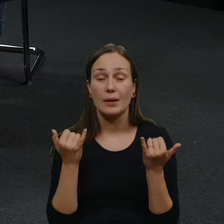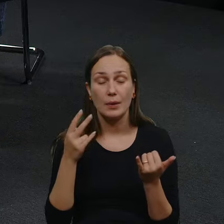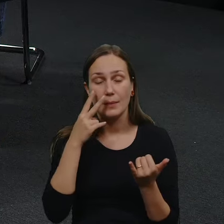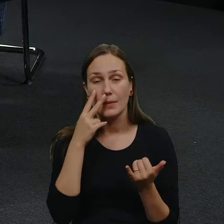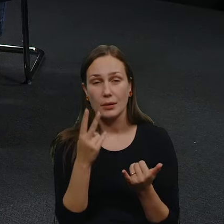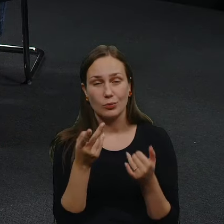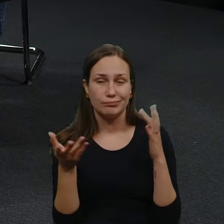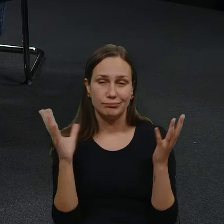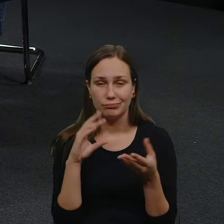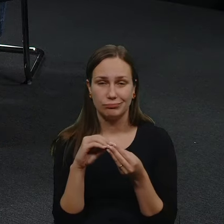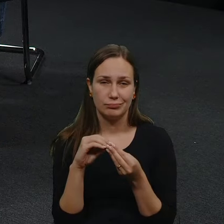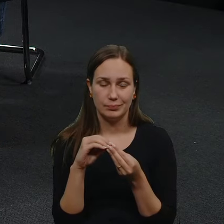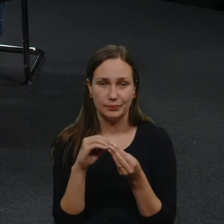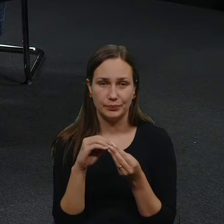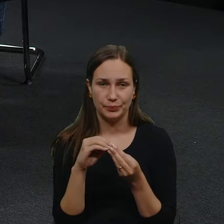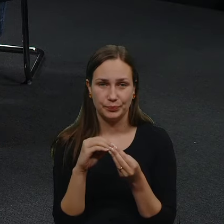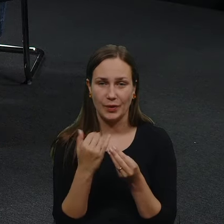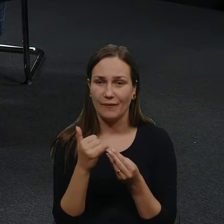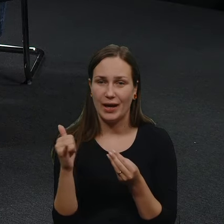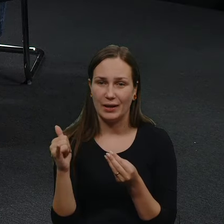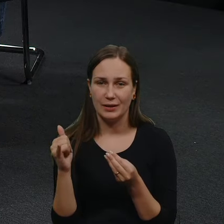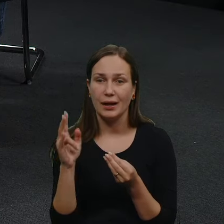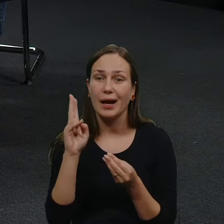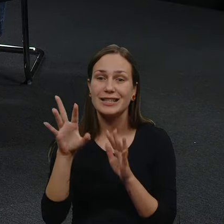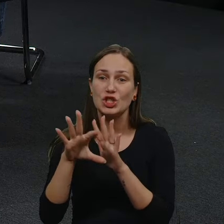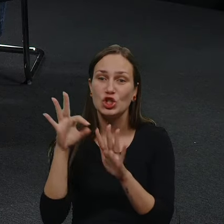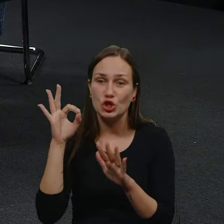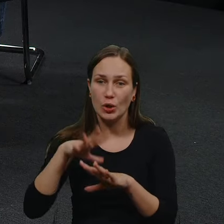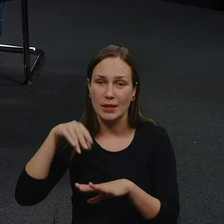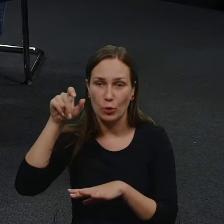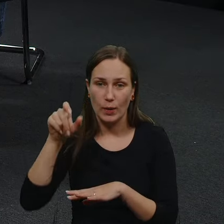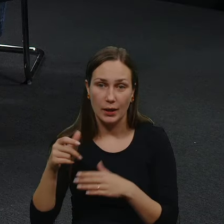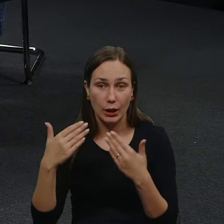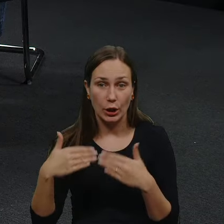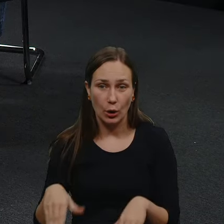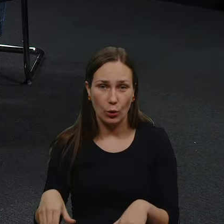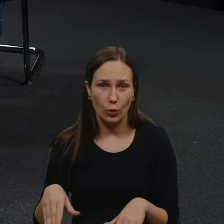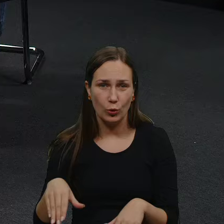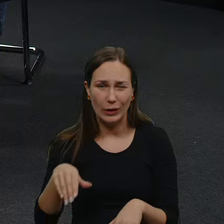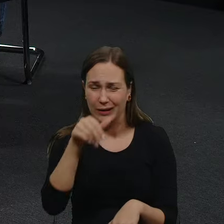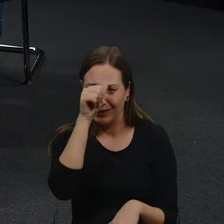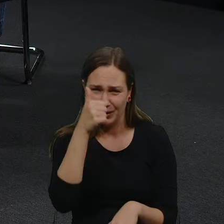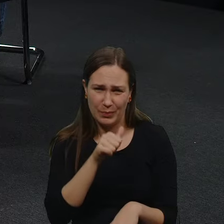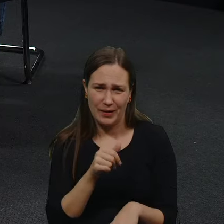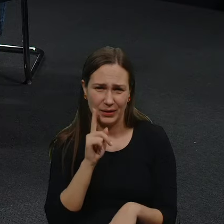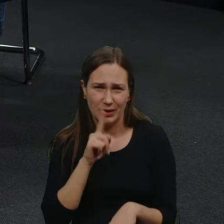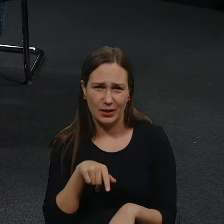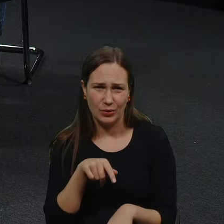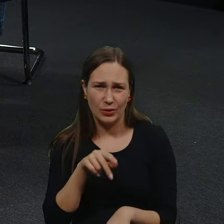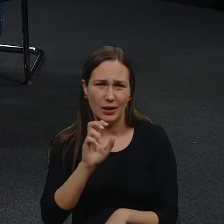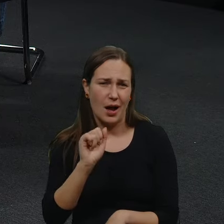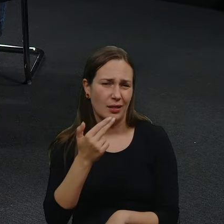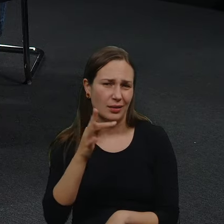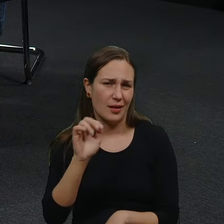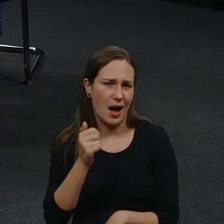matau apskritai, jeigu vertint jau išrinktus kai kuriuos Seimo narius, nenoriu vardinti ten Antano pavardės galą,